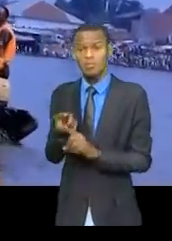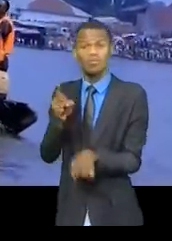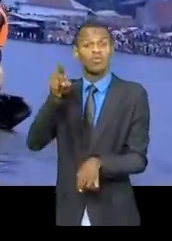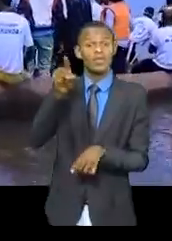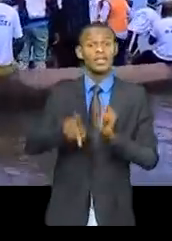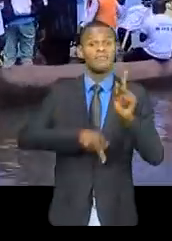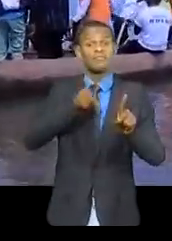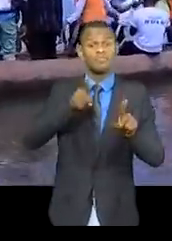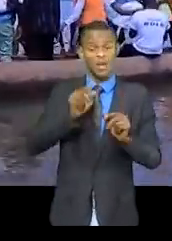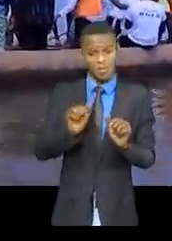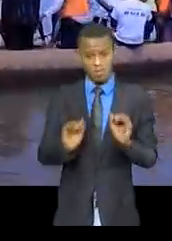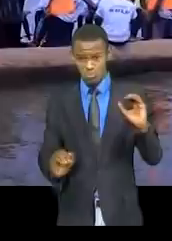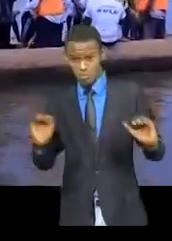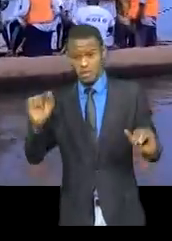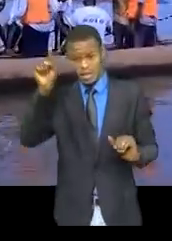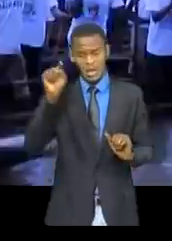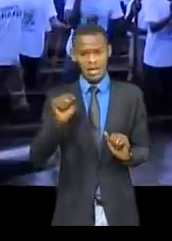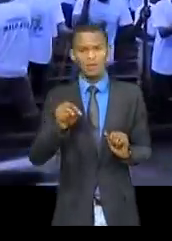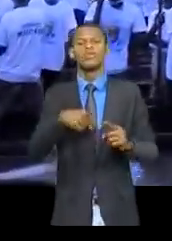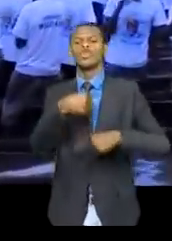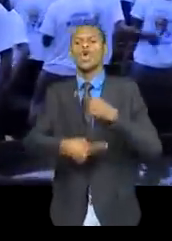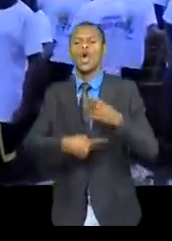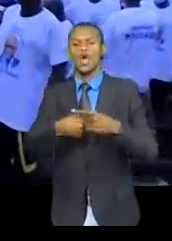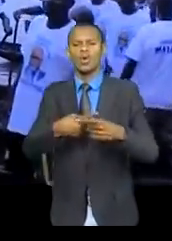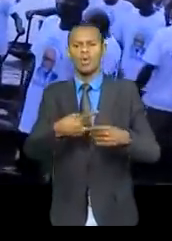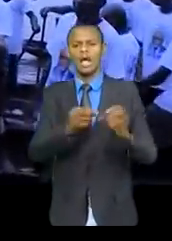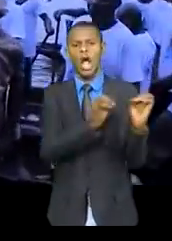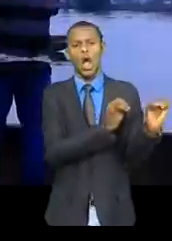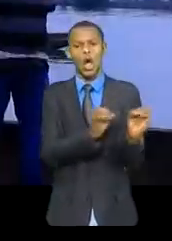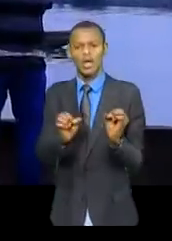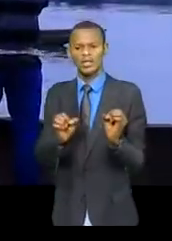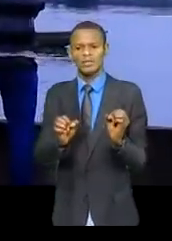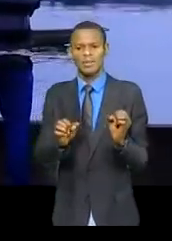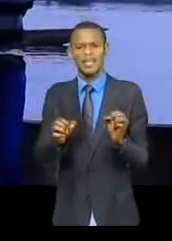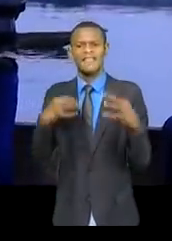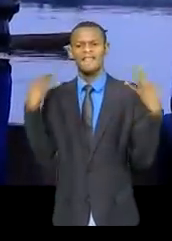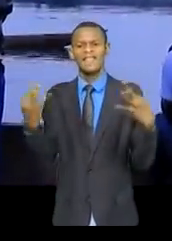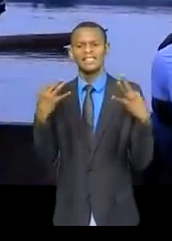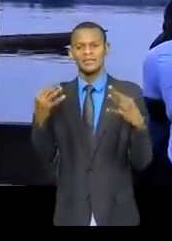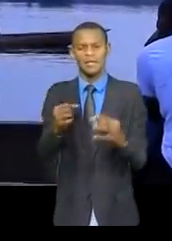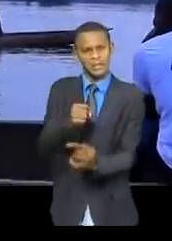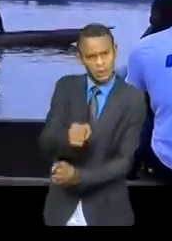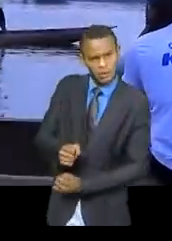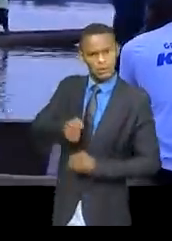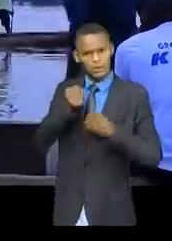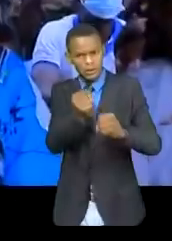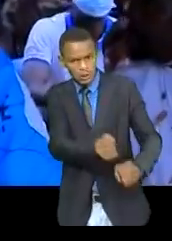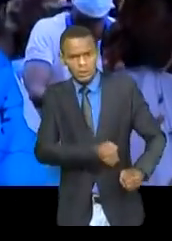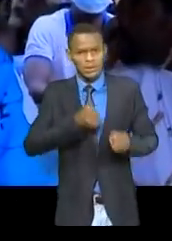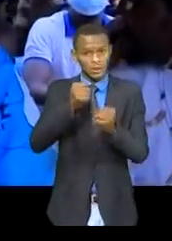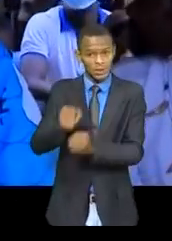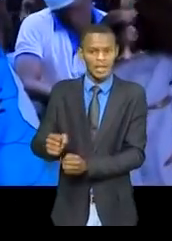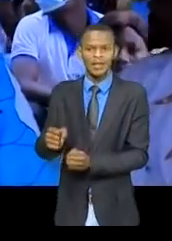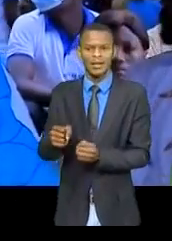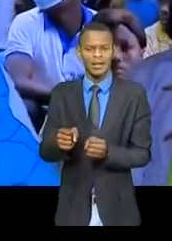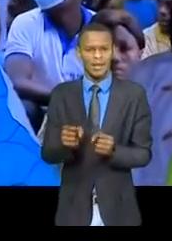le festival pour une compétition sur le fleuve Congo au port de Kindoum et faire la promotion culturelle de l'unité. En présence